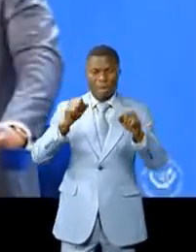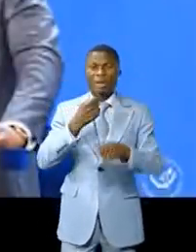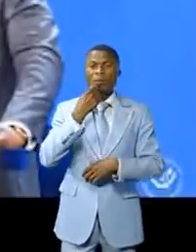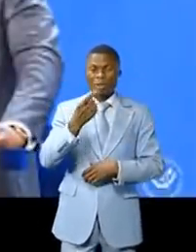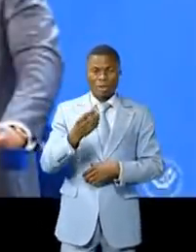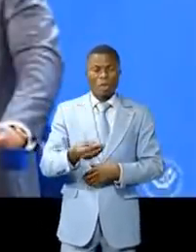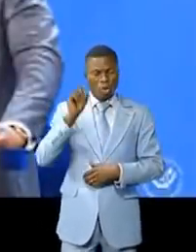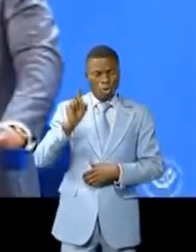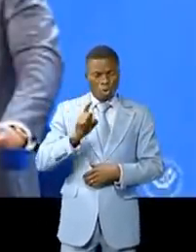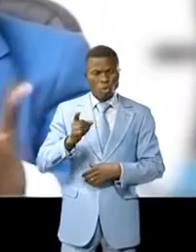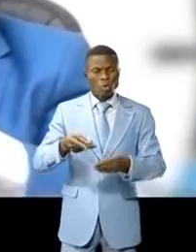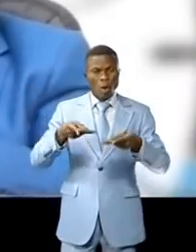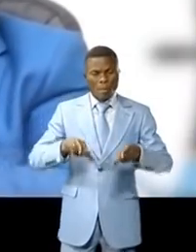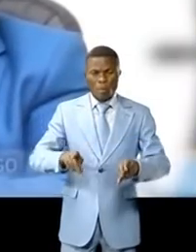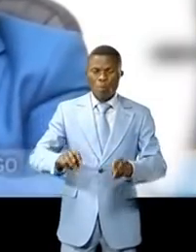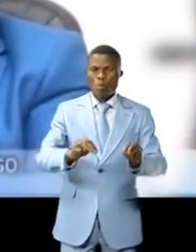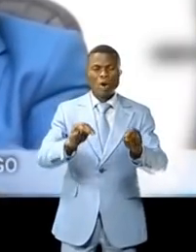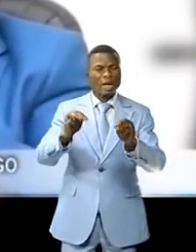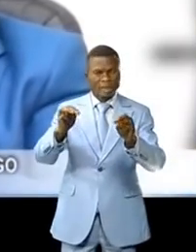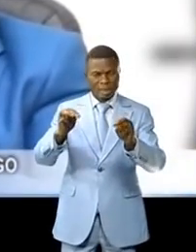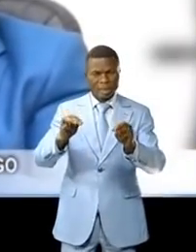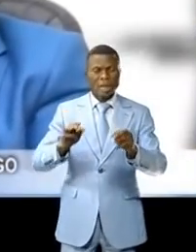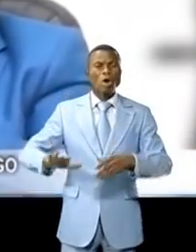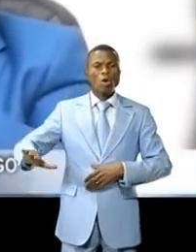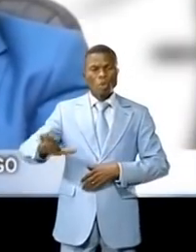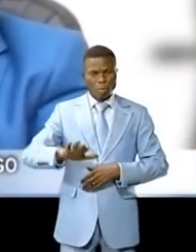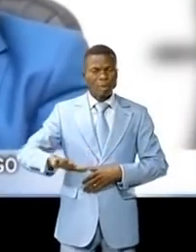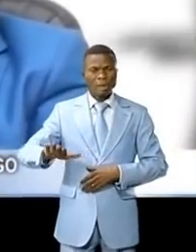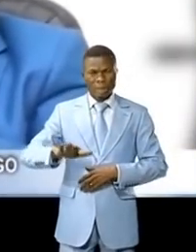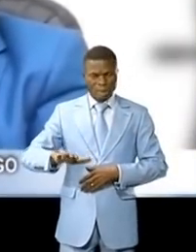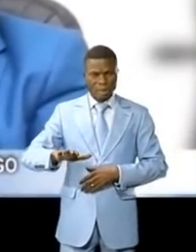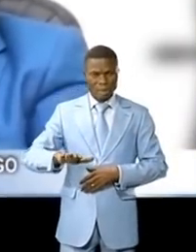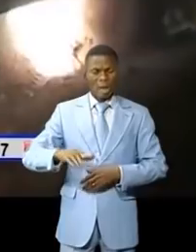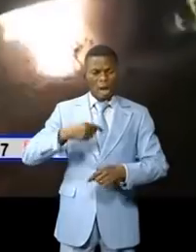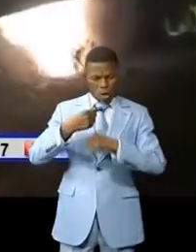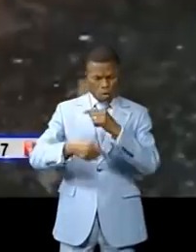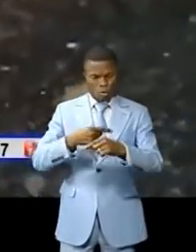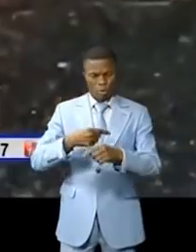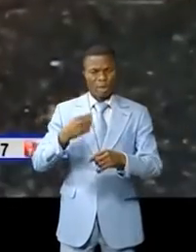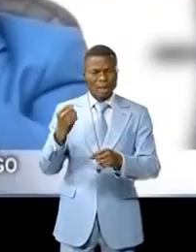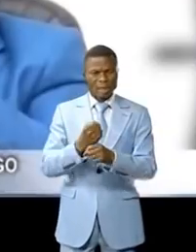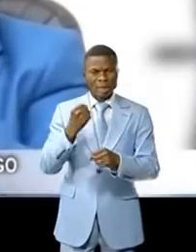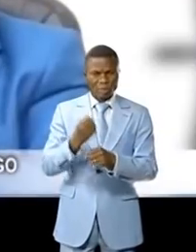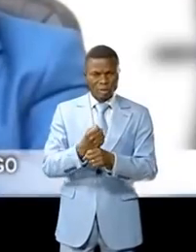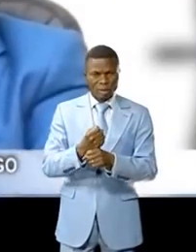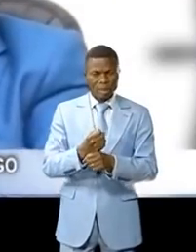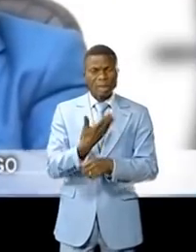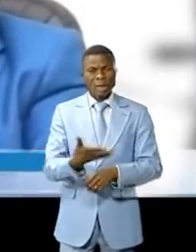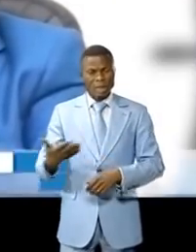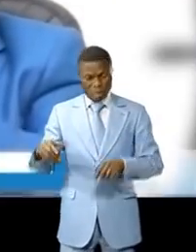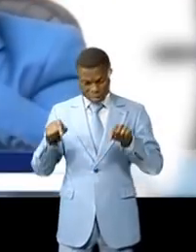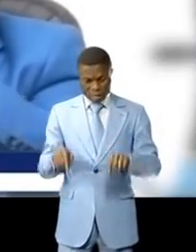qu'on donne maintenant la possibilité au pays de commencer à traiter les